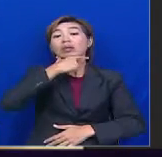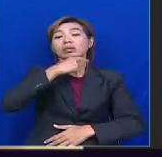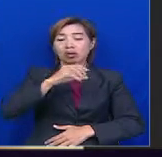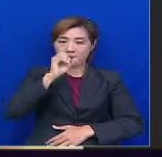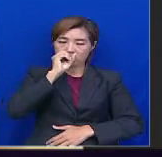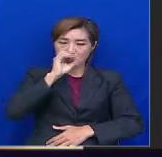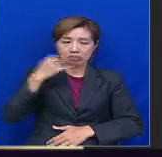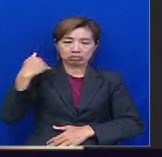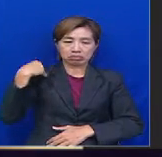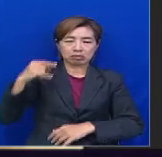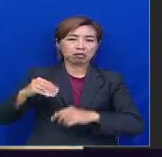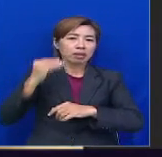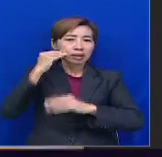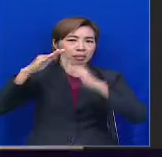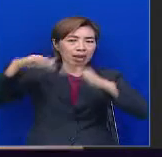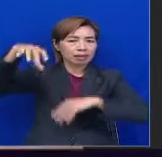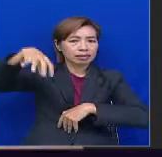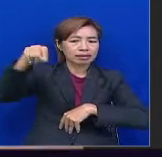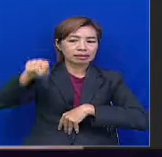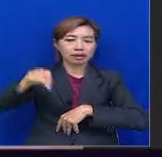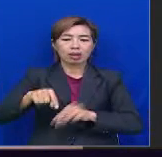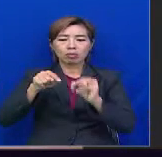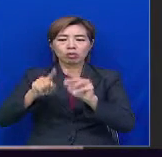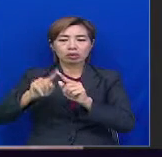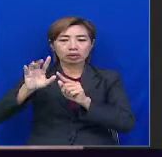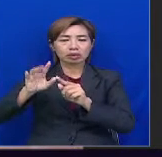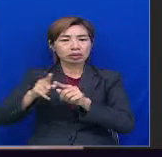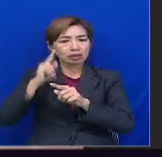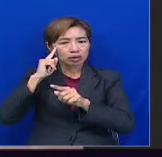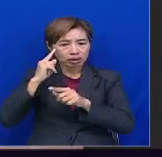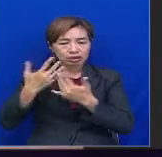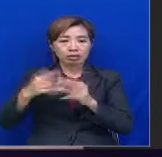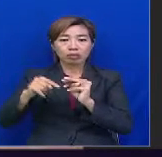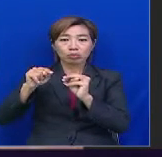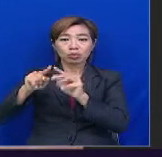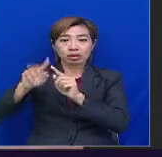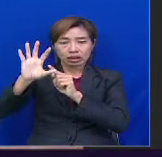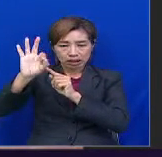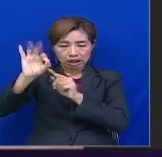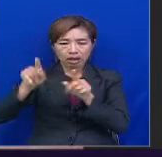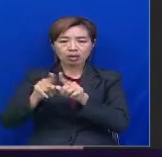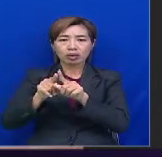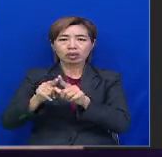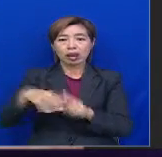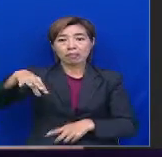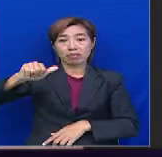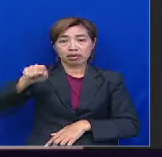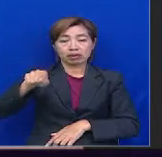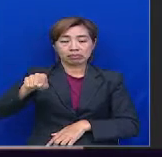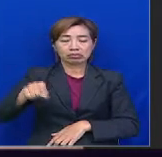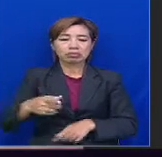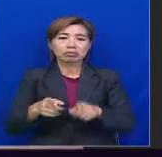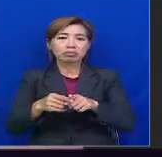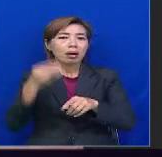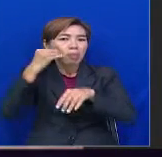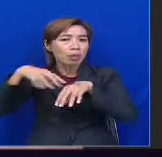ประชามติบ้านไม้สเป้หมู่ที่ 9ขออภัยครับบ้านไม้สะเปหมู่ที่ 9ตำบลปากหมูอำเภอเมืองซึ่งเป็นหมู่